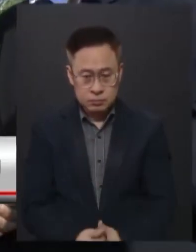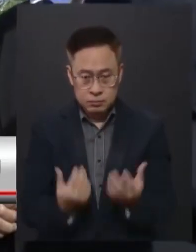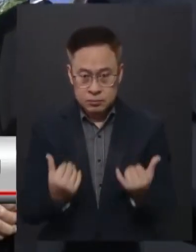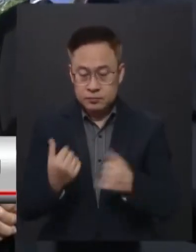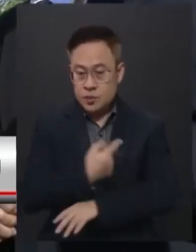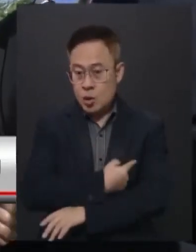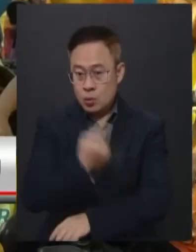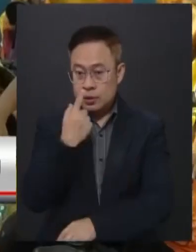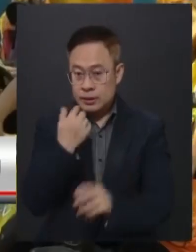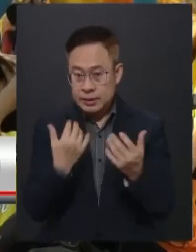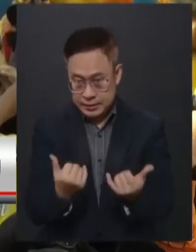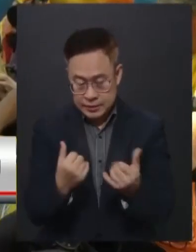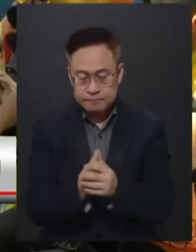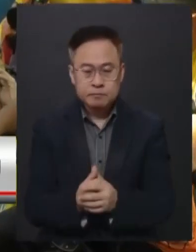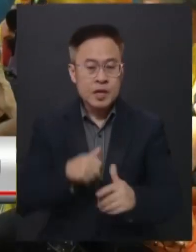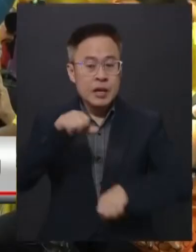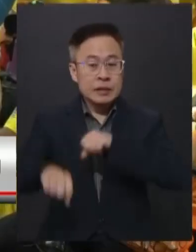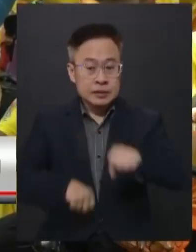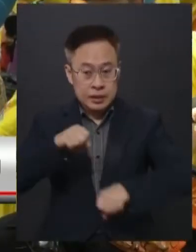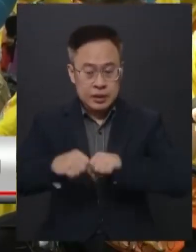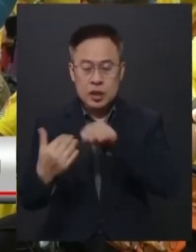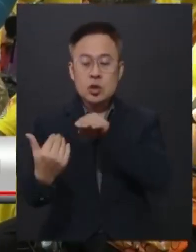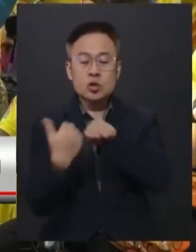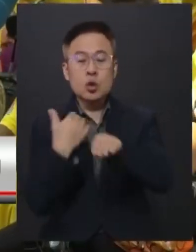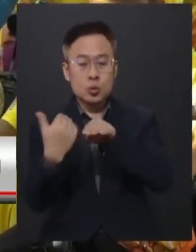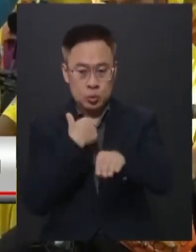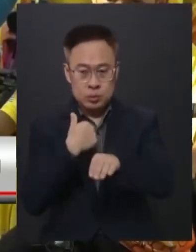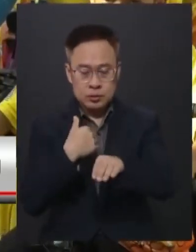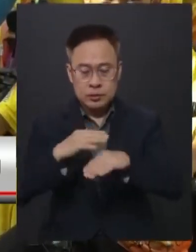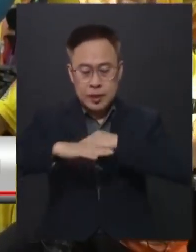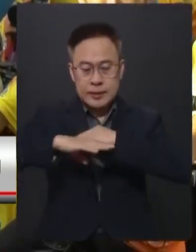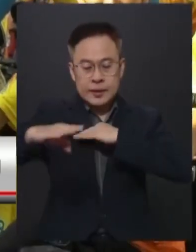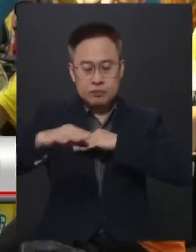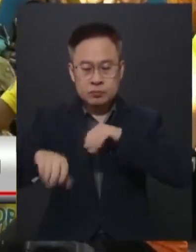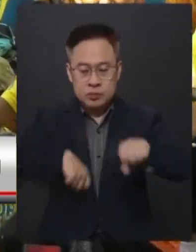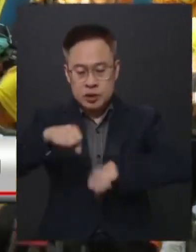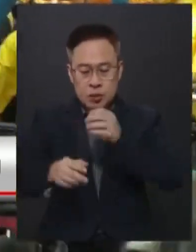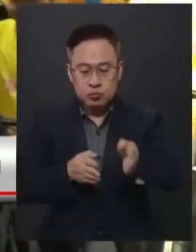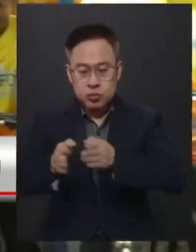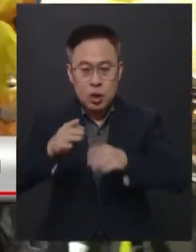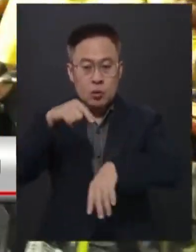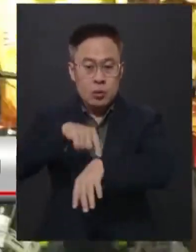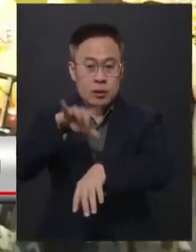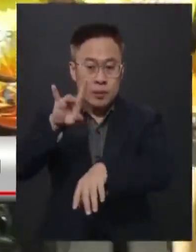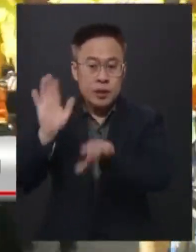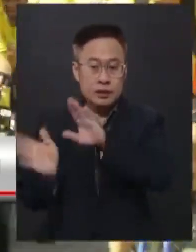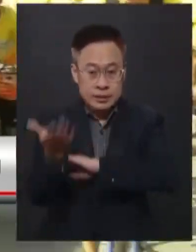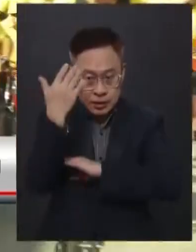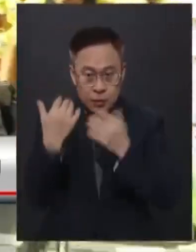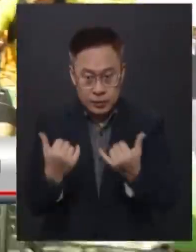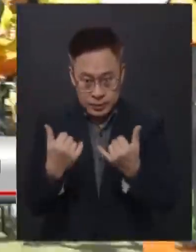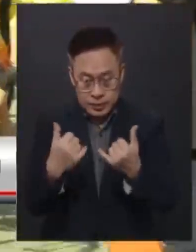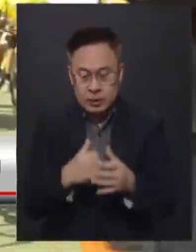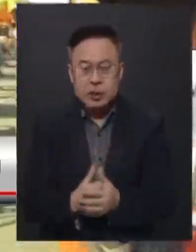ที่18กุมภาพันธ์จะเป็นการแข่งขันจักรยานประเภทถนนค่ะรายการโรดเรสเริ่มต้นเวลา8โมงตรงค่ะแล้วก็นอกจากนี้เนี่ยก็